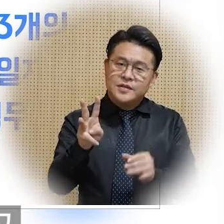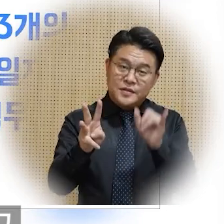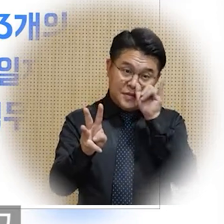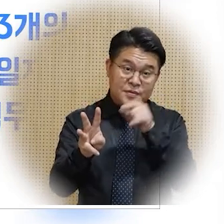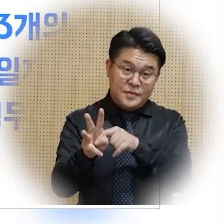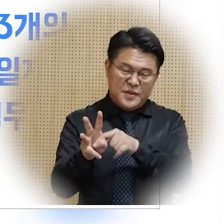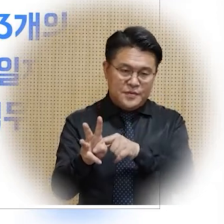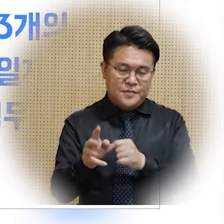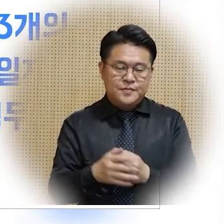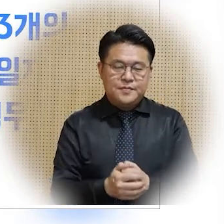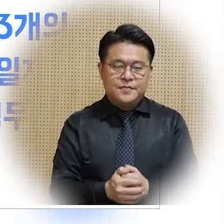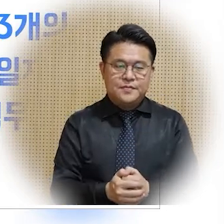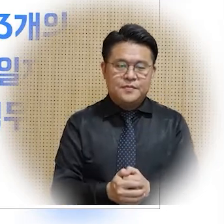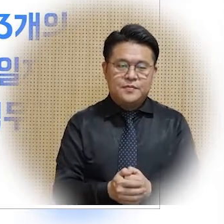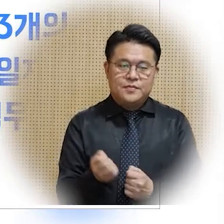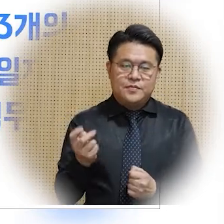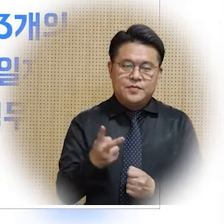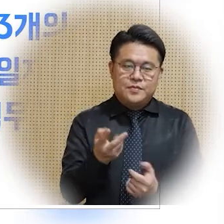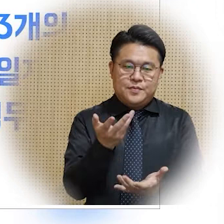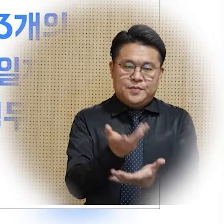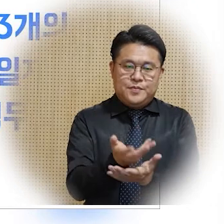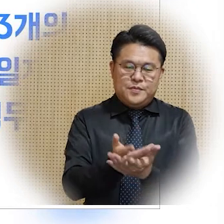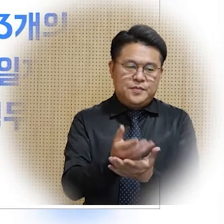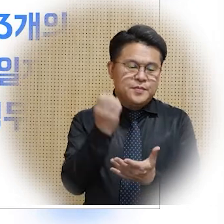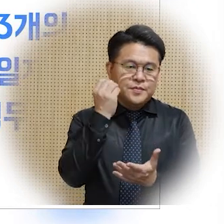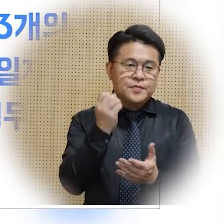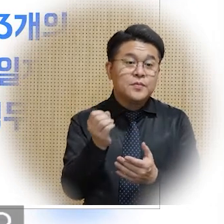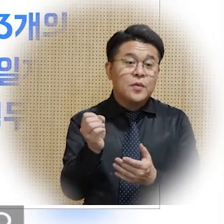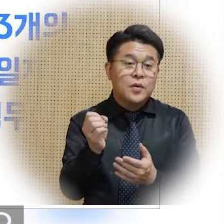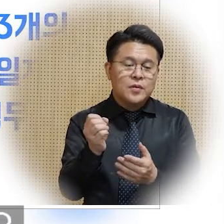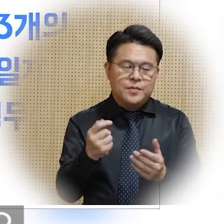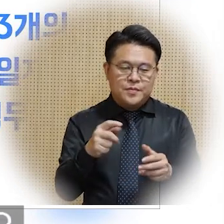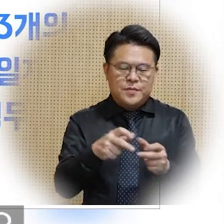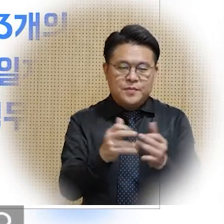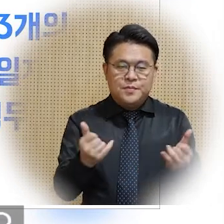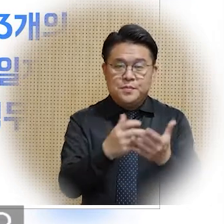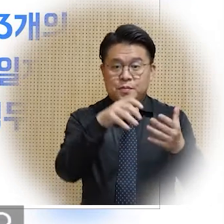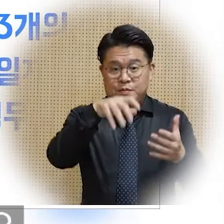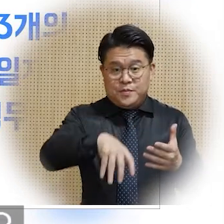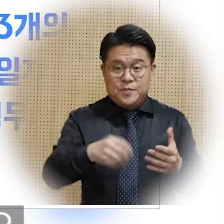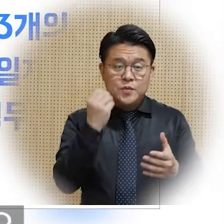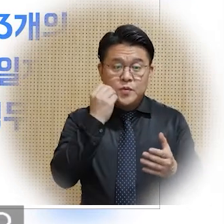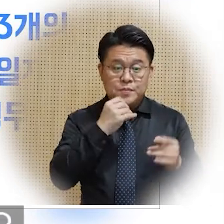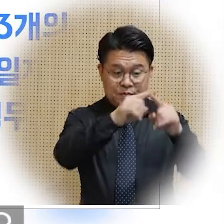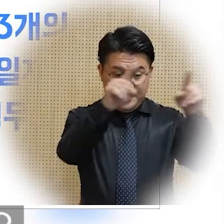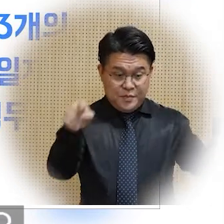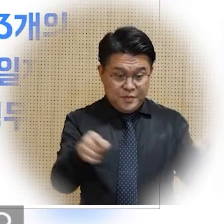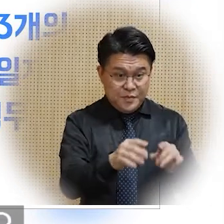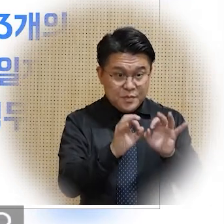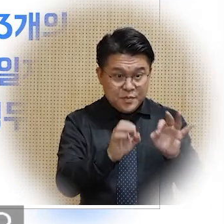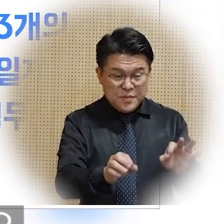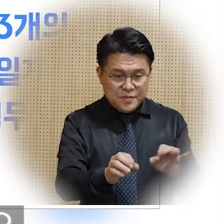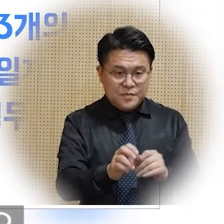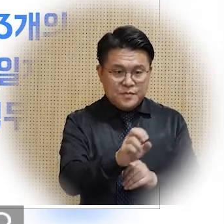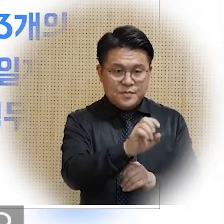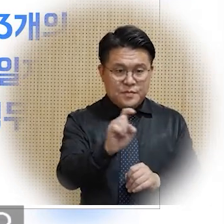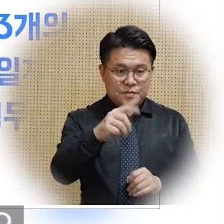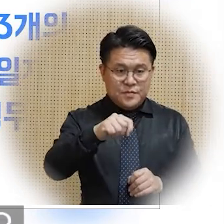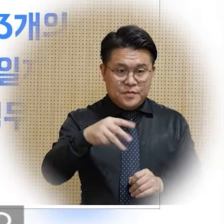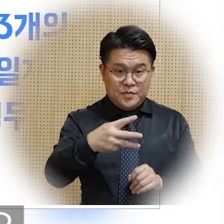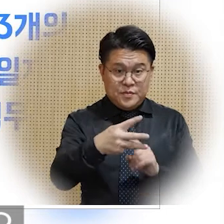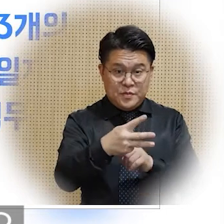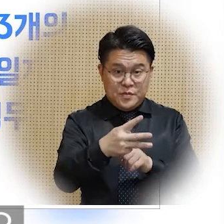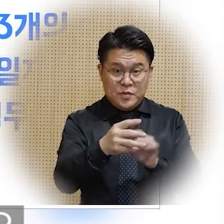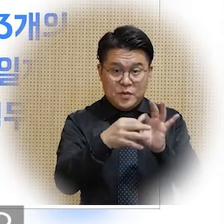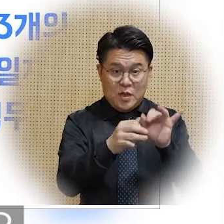되어 있고, 이 자료들은 개발원 홈페이지에 가보시면 그 매뉴얼, 자료실에 매뉴얼 관련된 부분들이